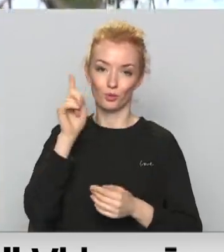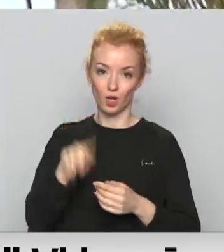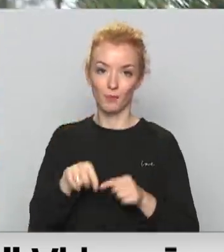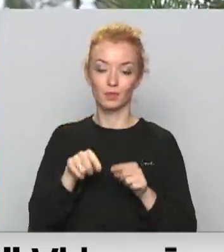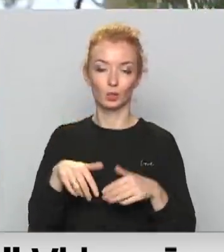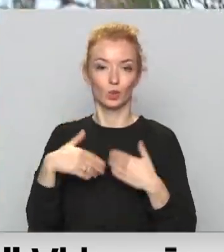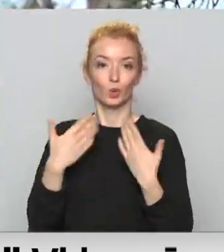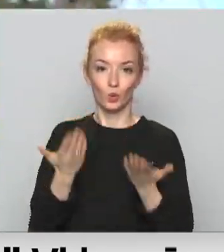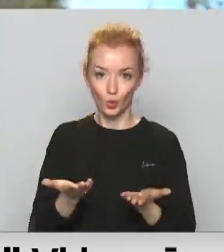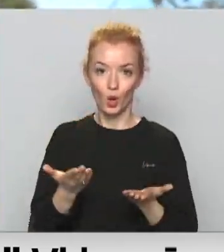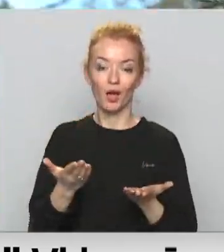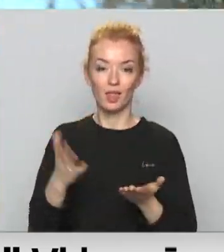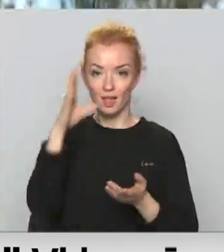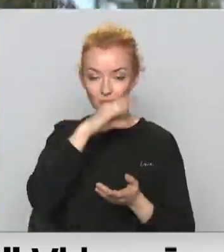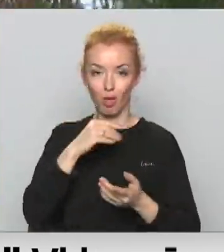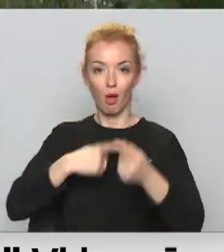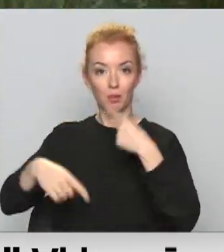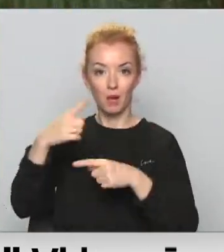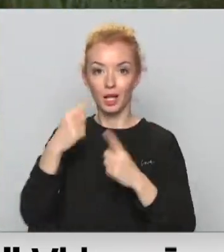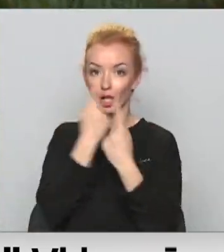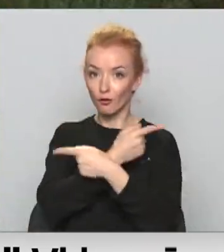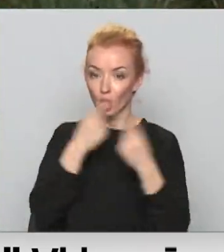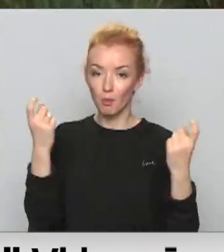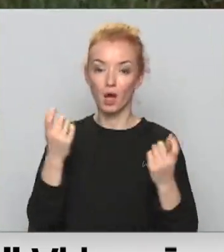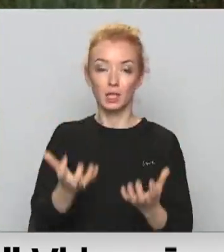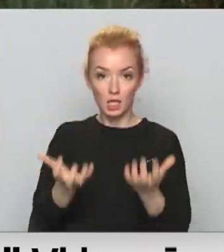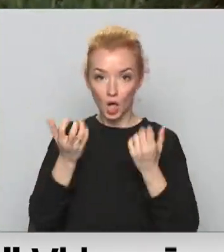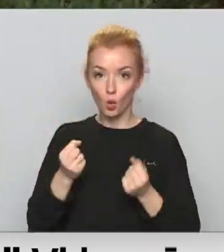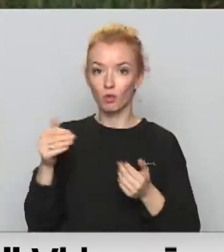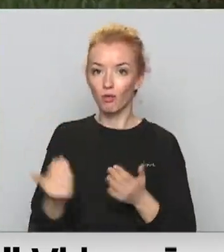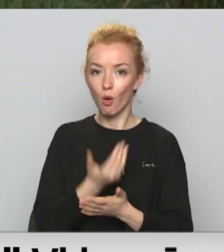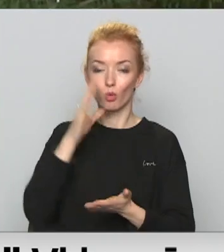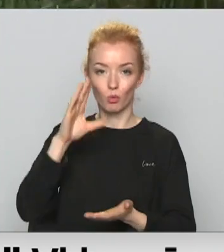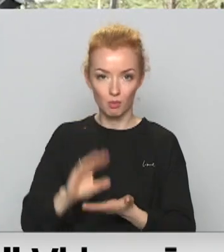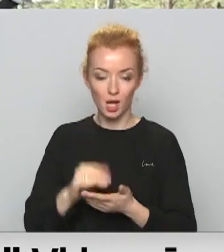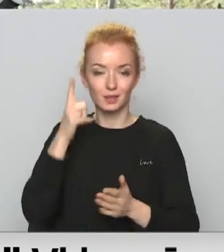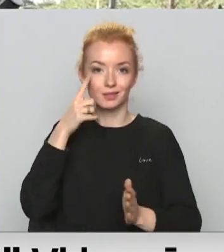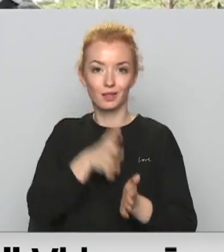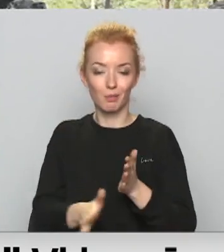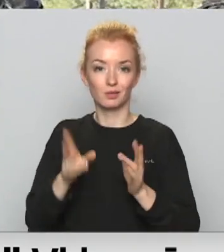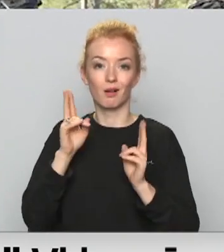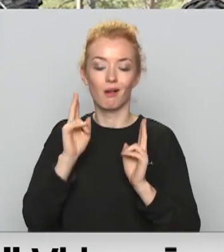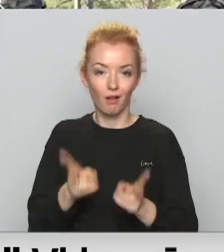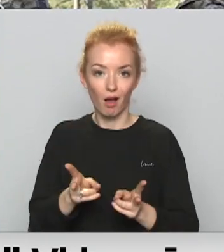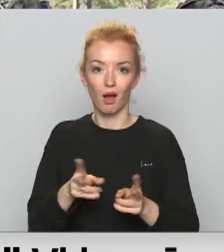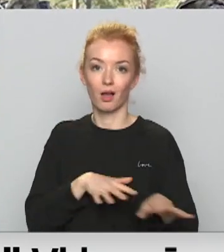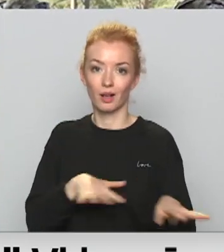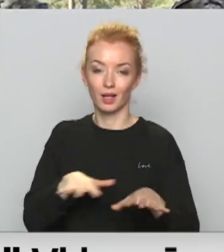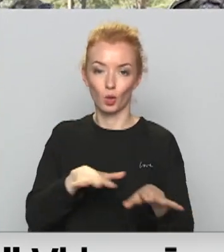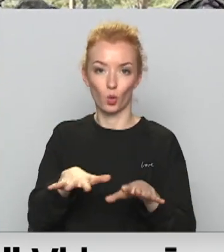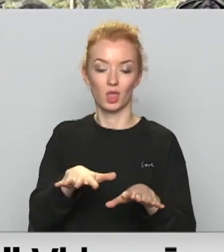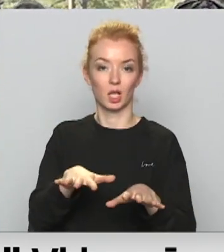atkal iespēju apmainīties ar informāciju, gūt jaunu pieredzi, saprast, kā